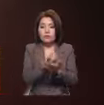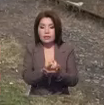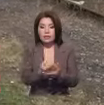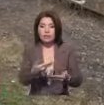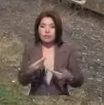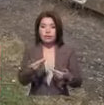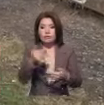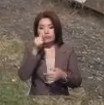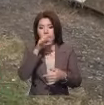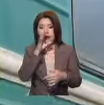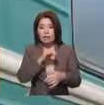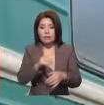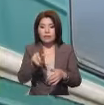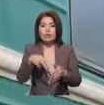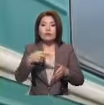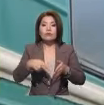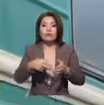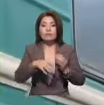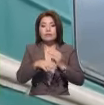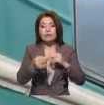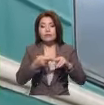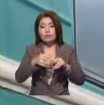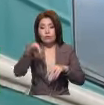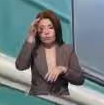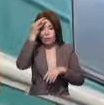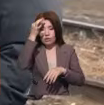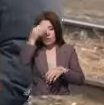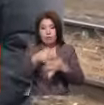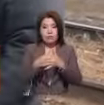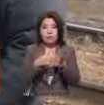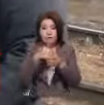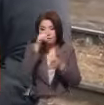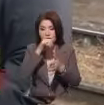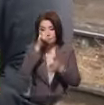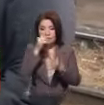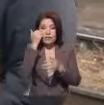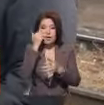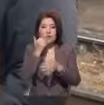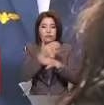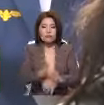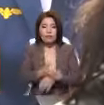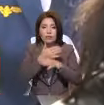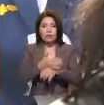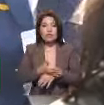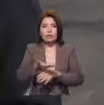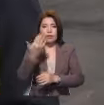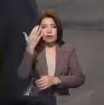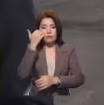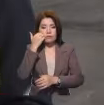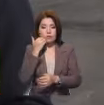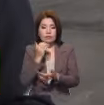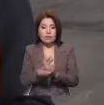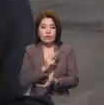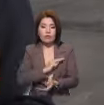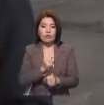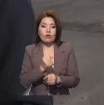жүрттейді мүмкін. Темір жолдың түйткілі депутаттардың есінде екен. Есігі ашылмайтын ескі вагондар жарты ғасыр бойы жолда жүр. Уақыт орында